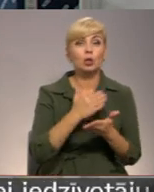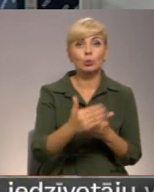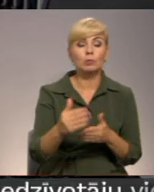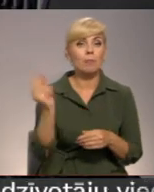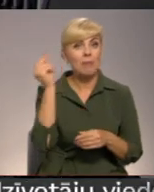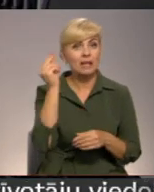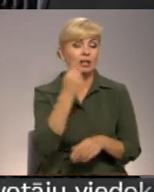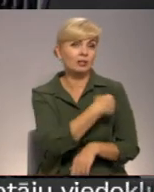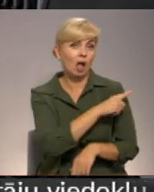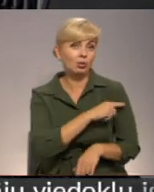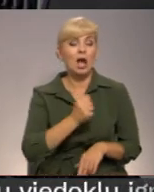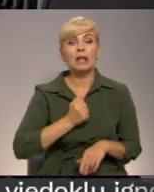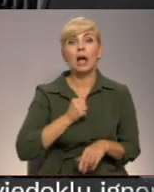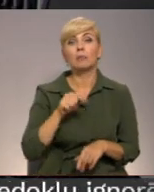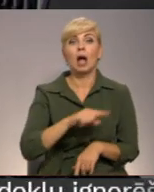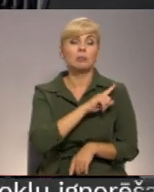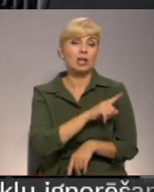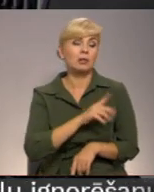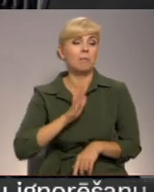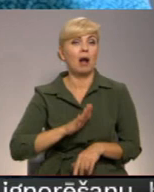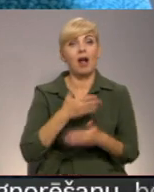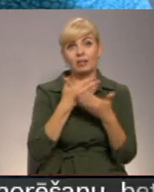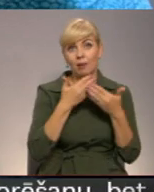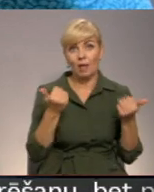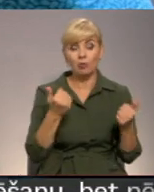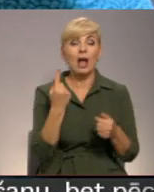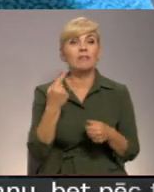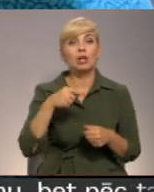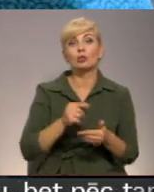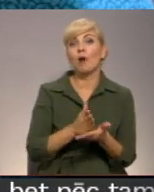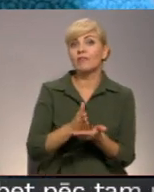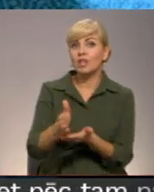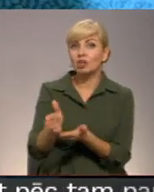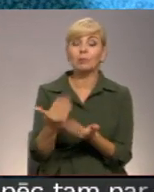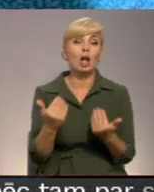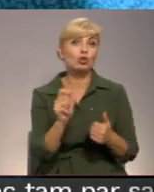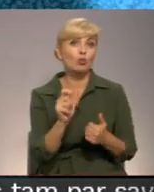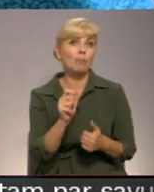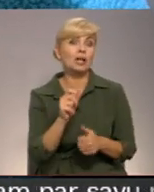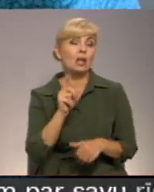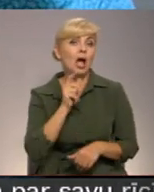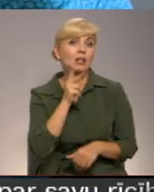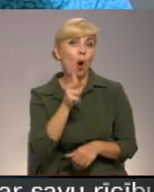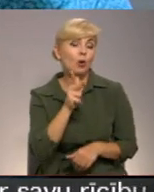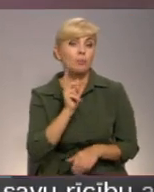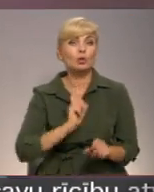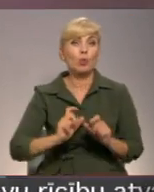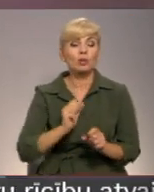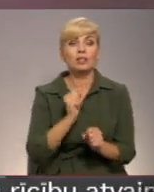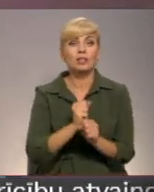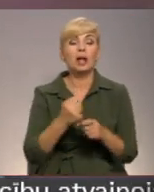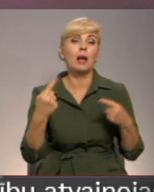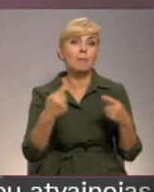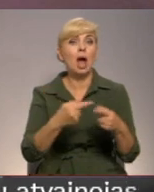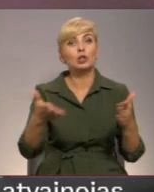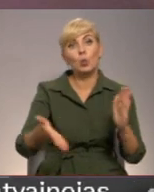studēt medicīnu, jo Latgalē šādas iespējas pagaidām nav. Šis ir viens no virzieniem, kuros šobrīd strādā Daugavpils universitāte, ar mērķi uzlabot